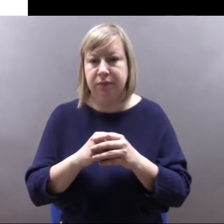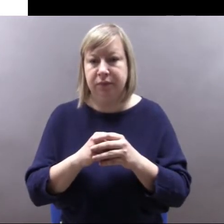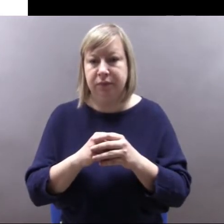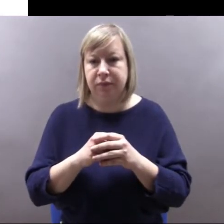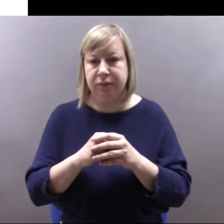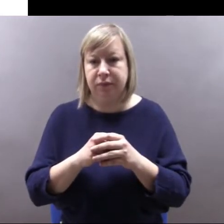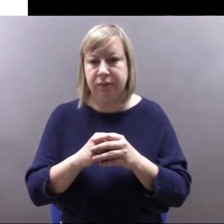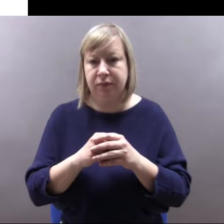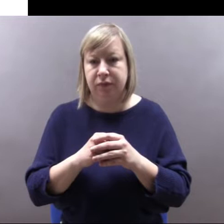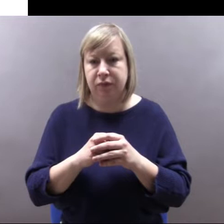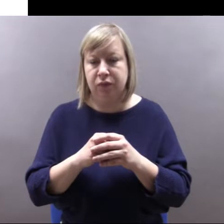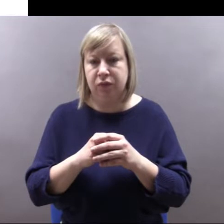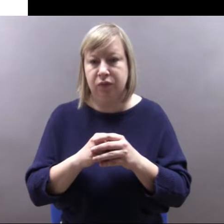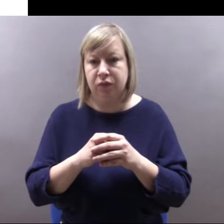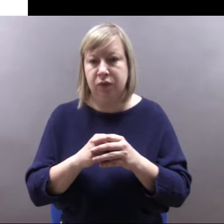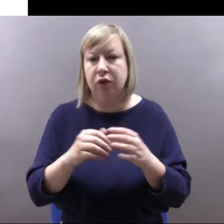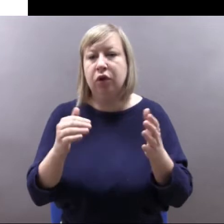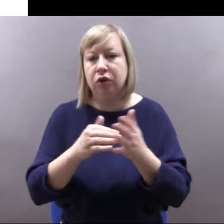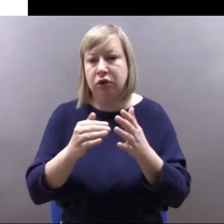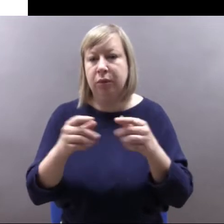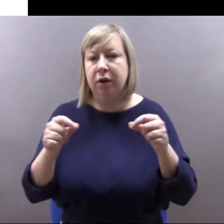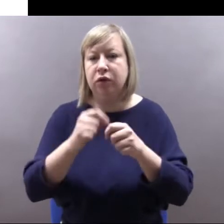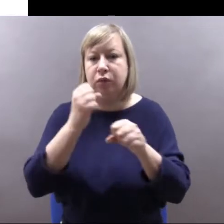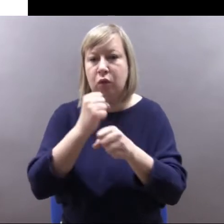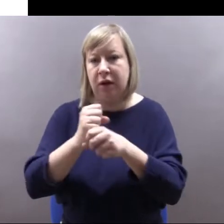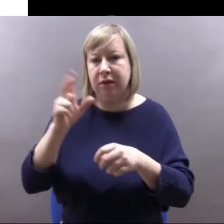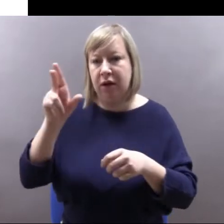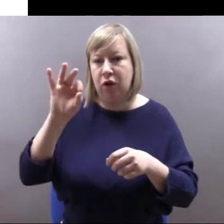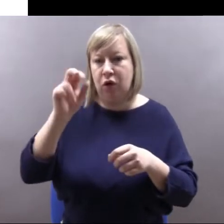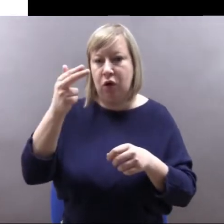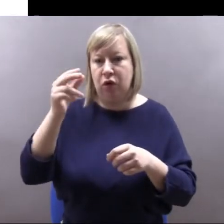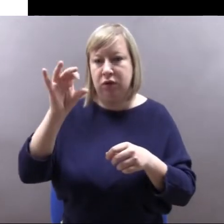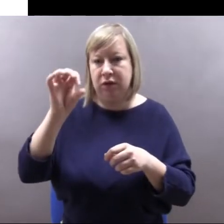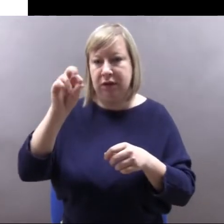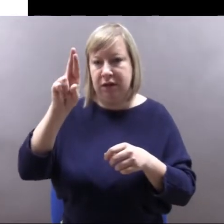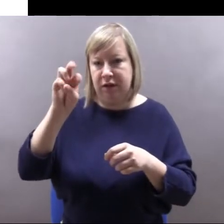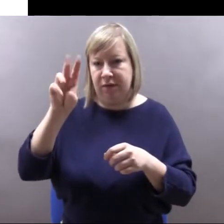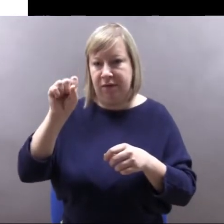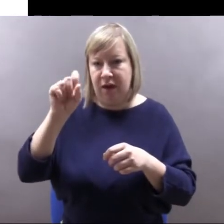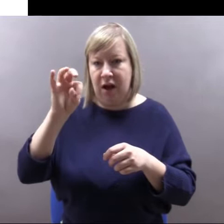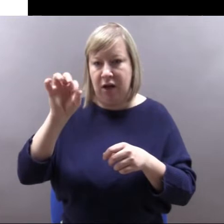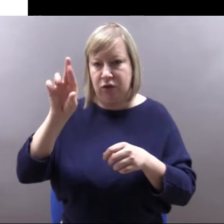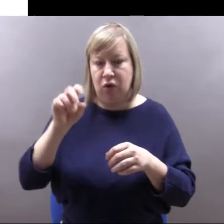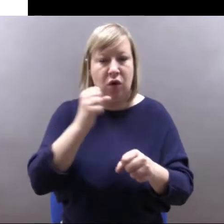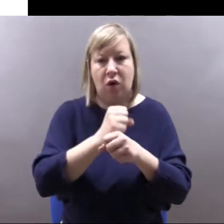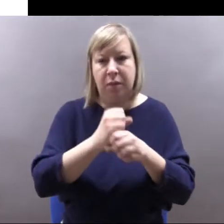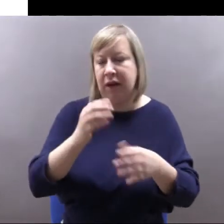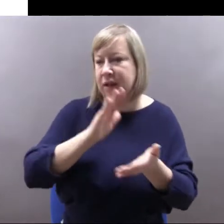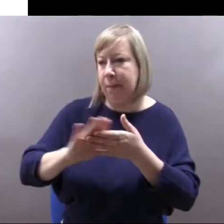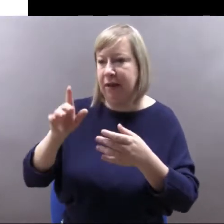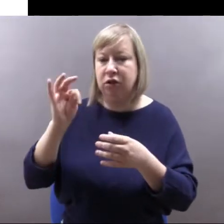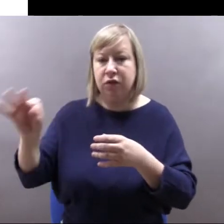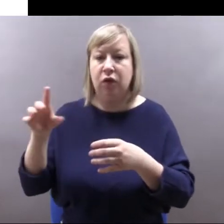konsultacji, opinii. W związku z tym długo się zastanawialiśmy, jakiego rozwiązania